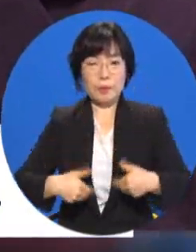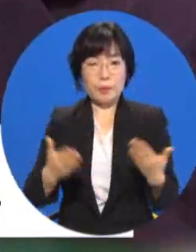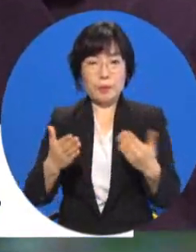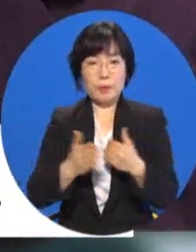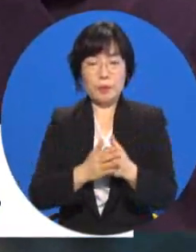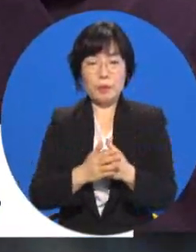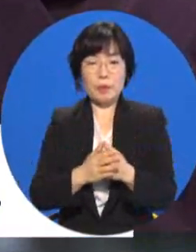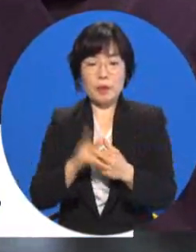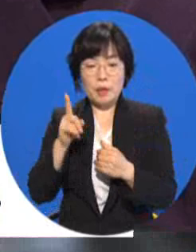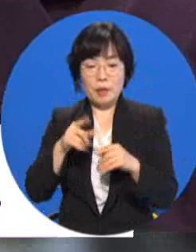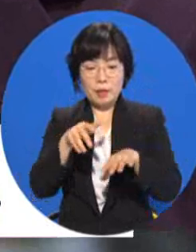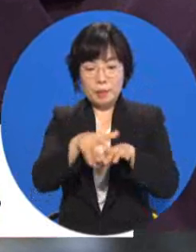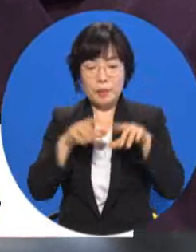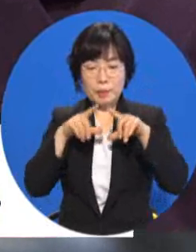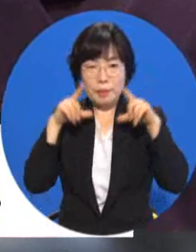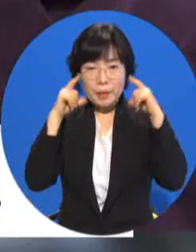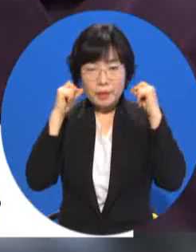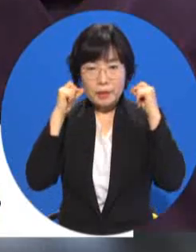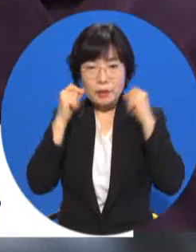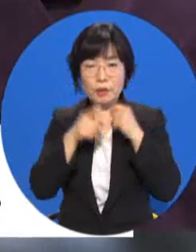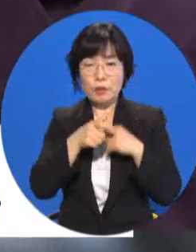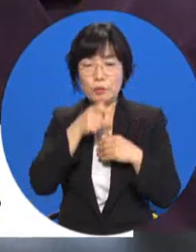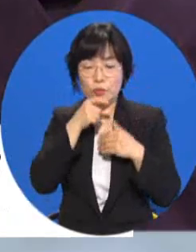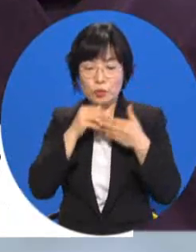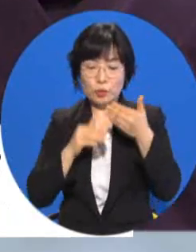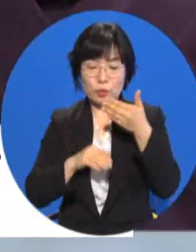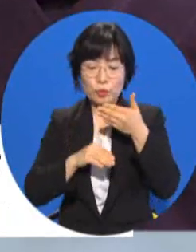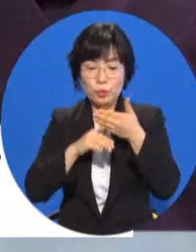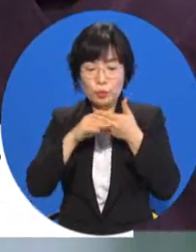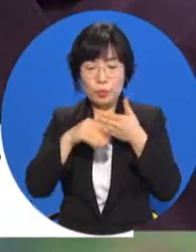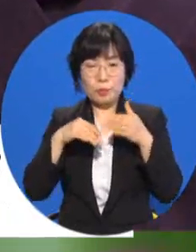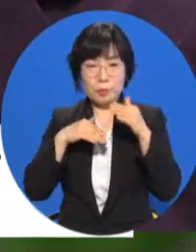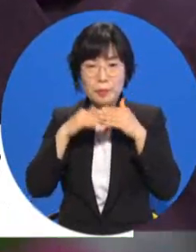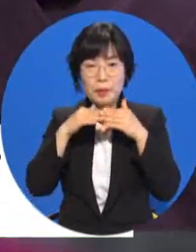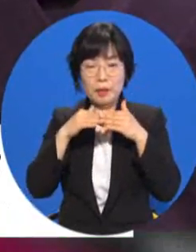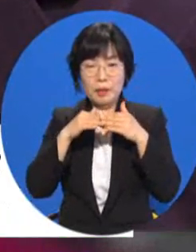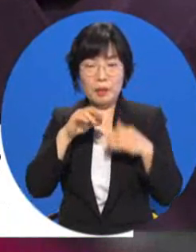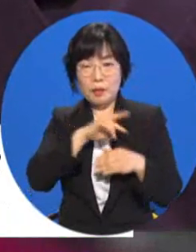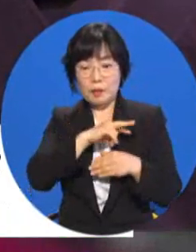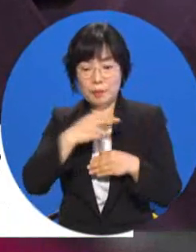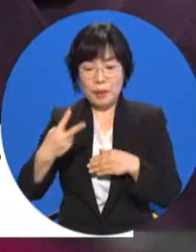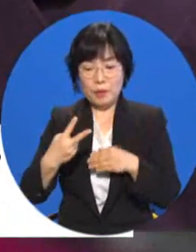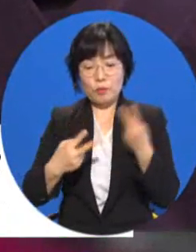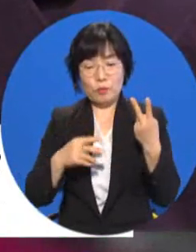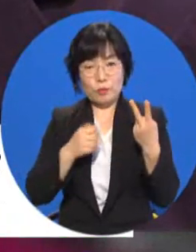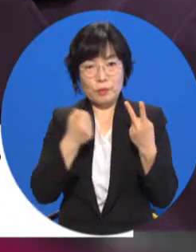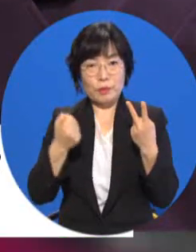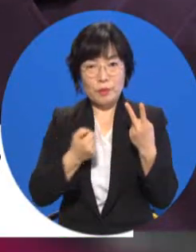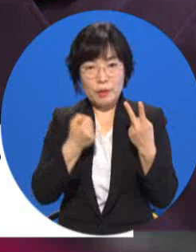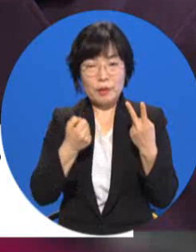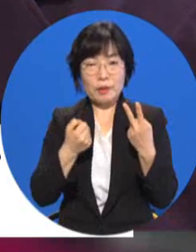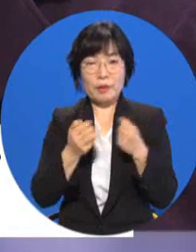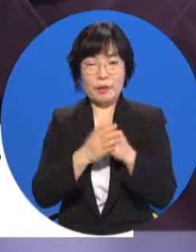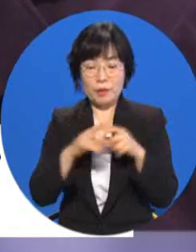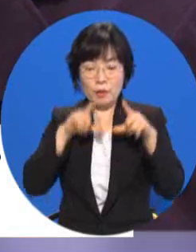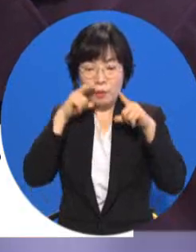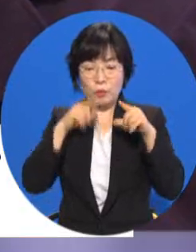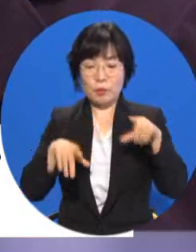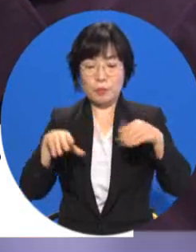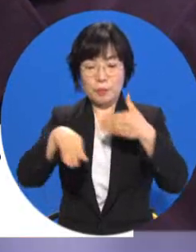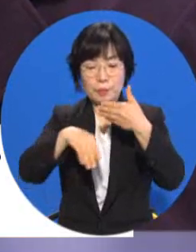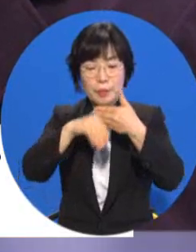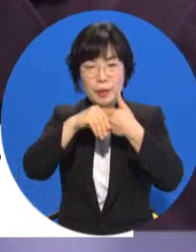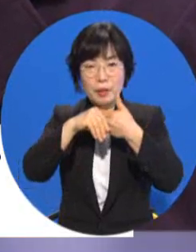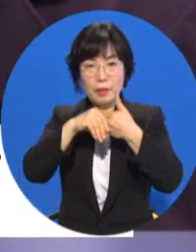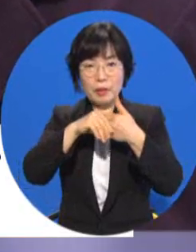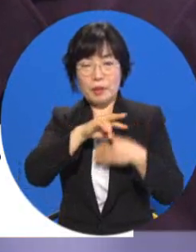단점은 면 마스크는 쓰고 있다가 습기가 차면은 오히려 안 좋거든요. 그래서 그런 경우에는